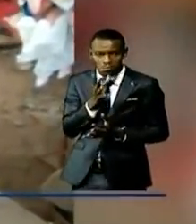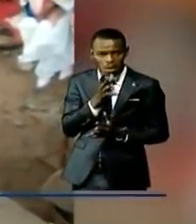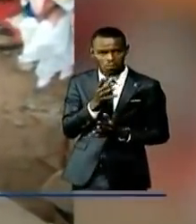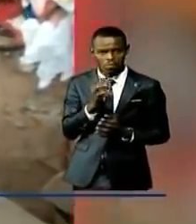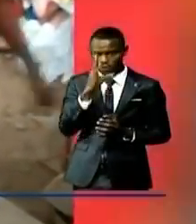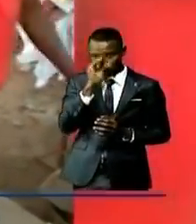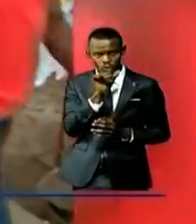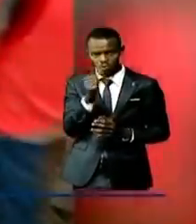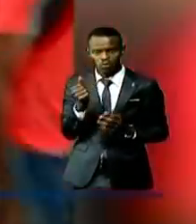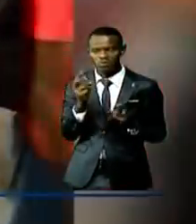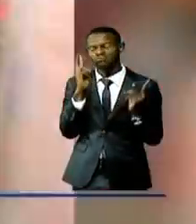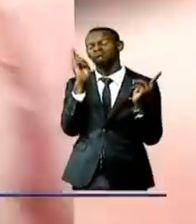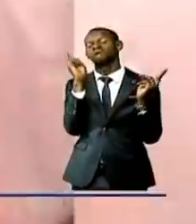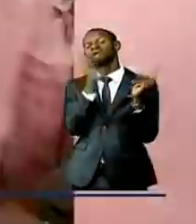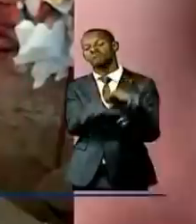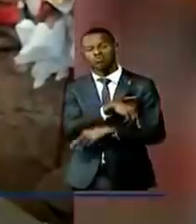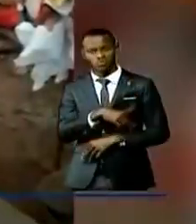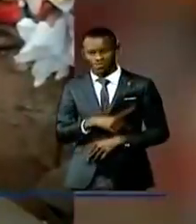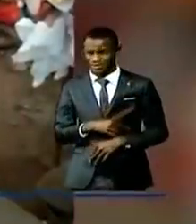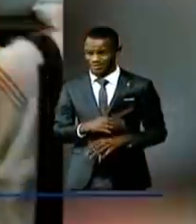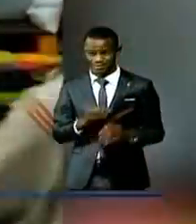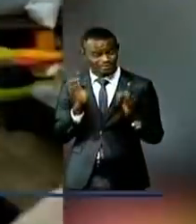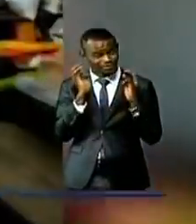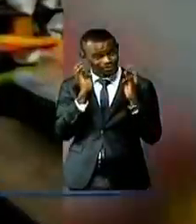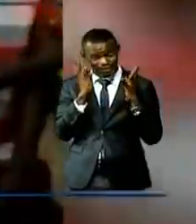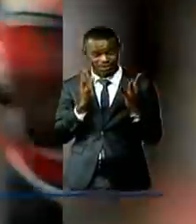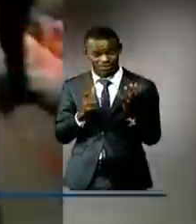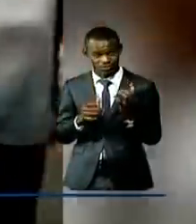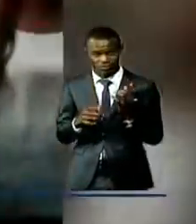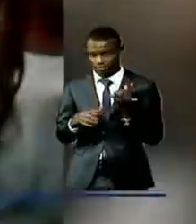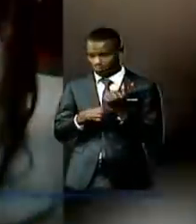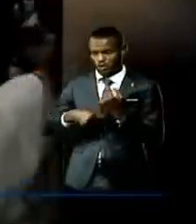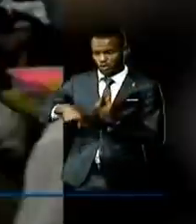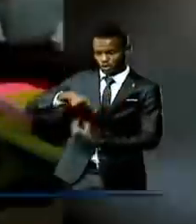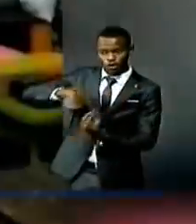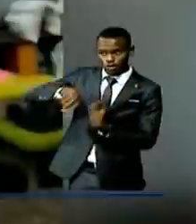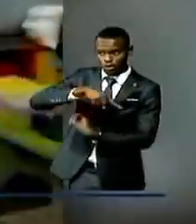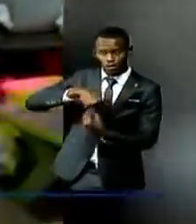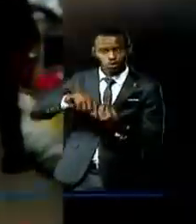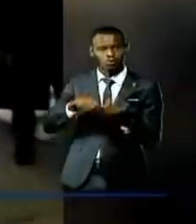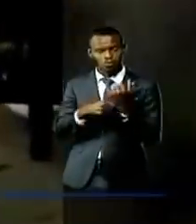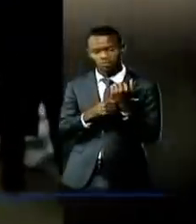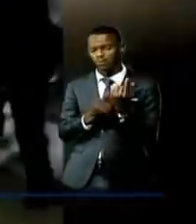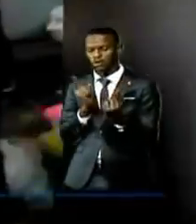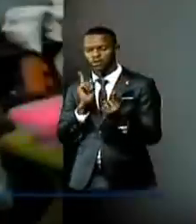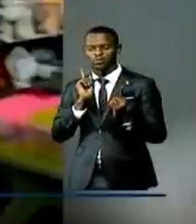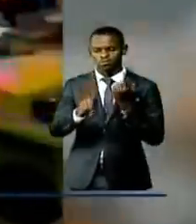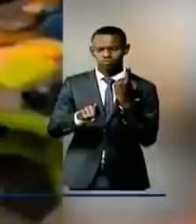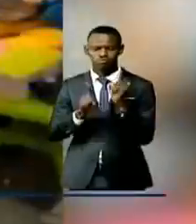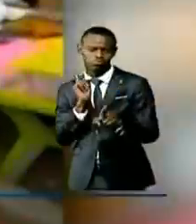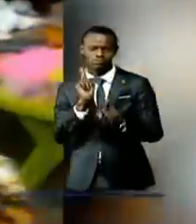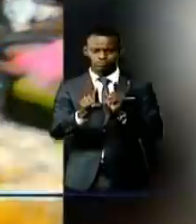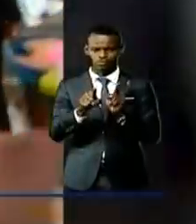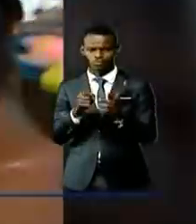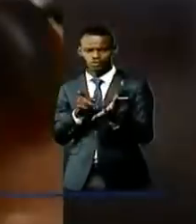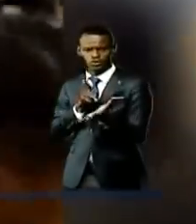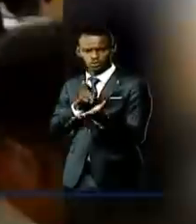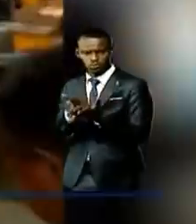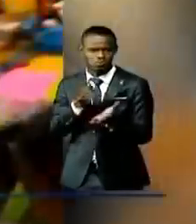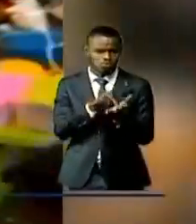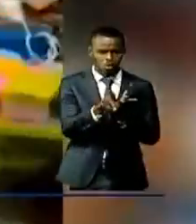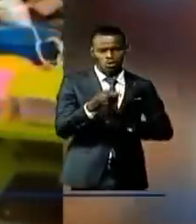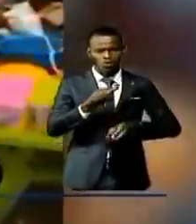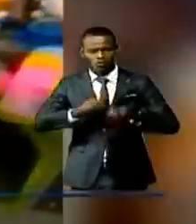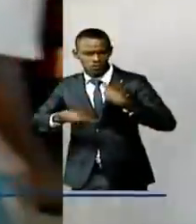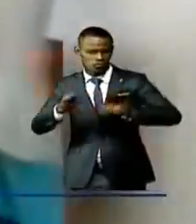en danger, y compris des voisins tout autour, sans oublier les acheteurs et les passants, car personne ne sait